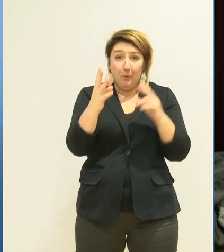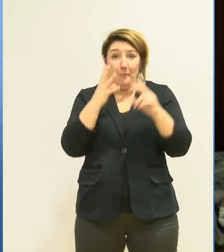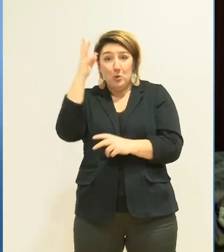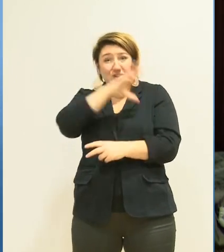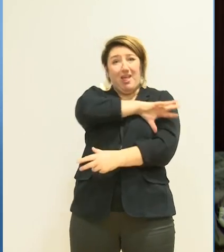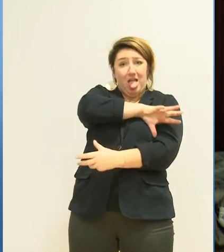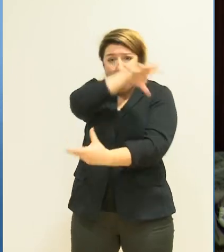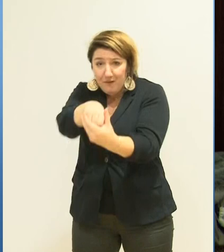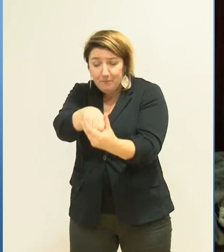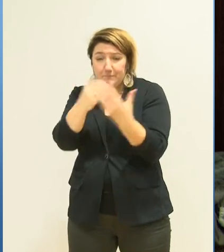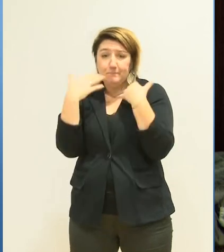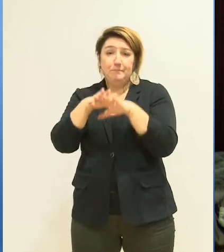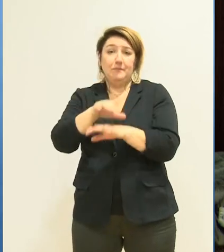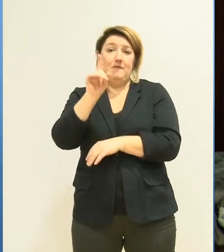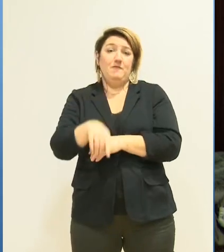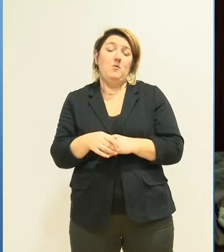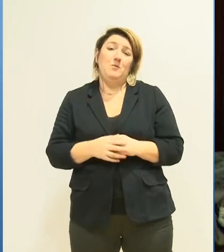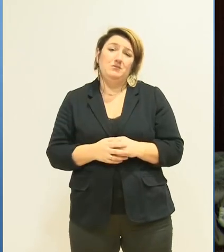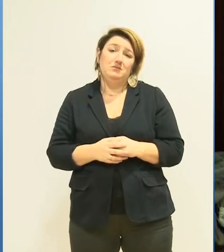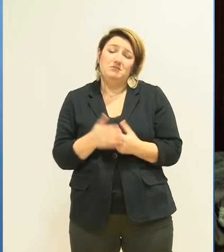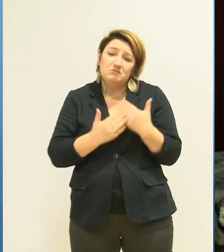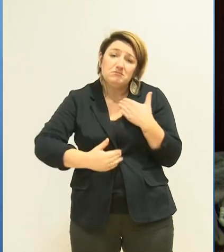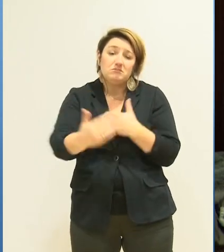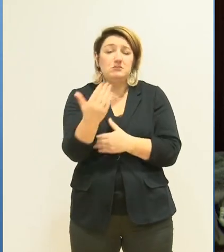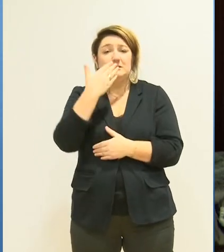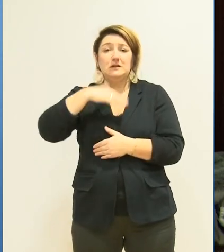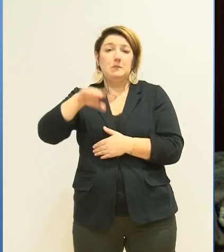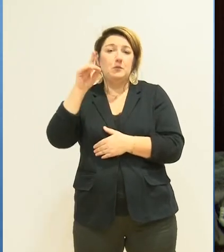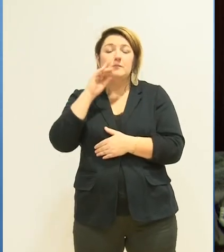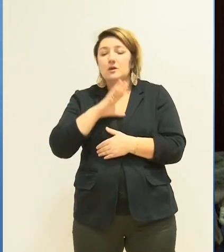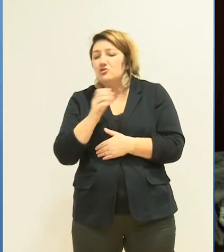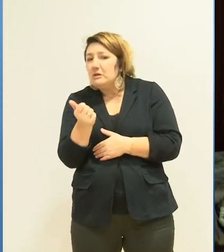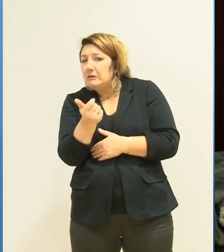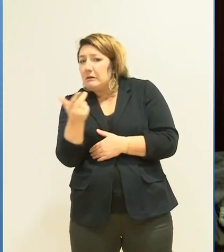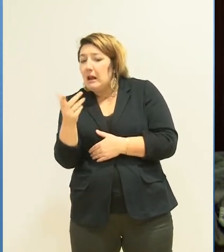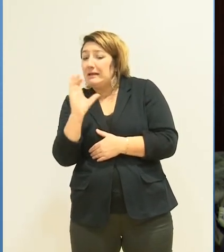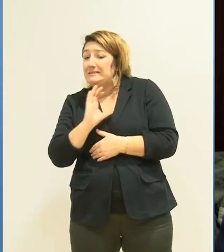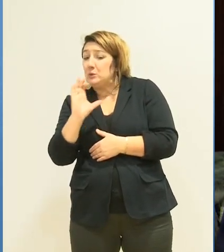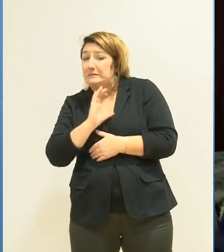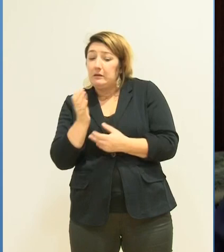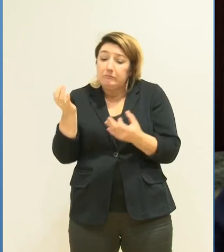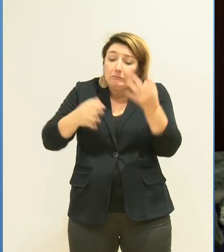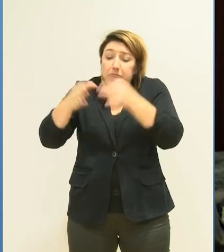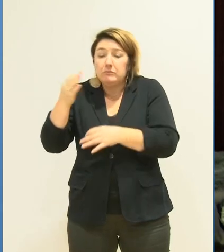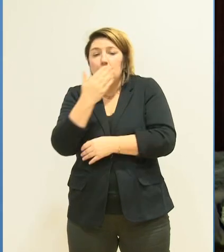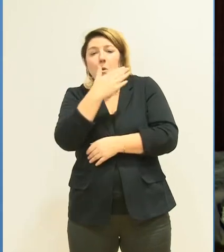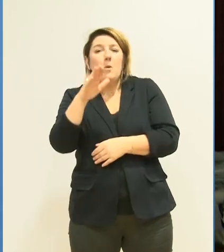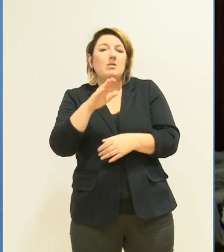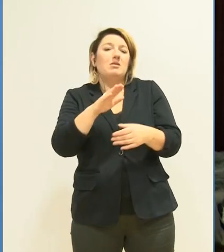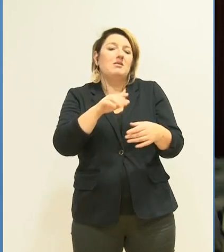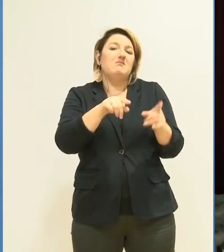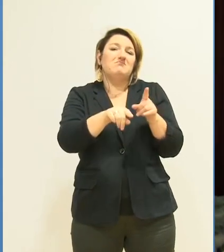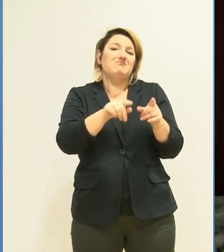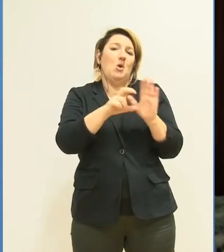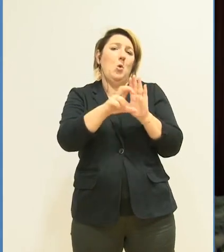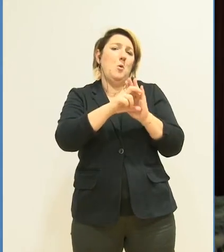raisonnement de leurs projets certains ont tenté de le faire d'autres qui n'étaient pas grenobloise donc pas